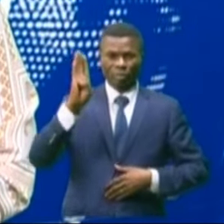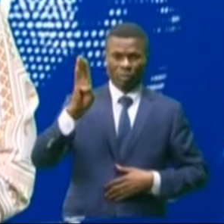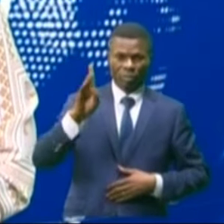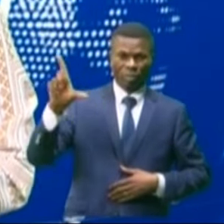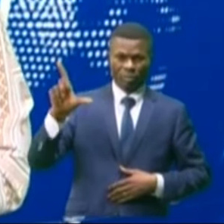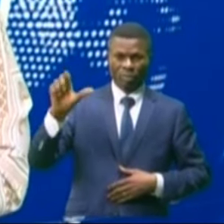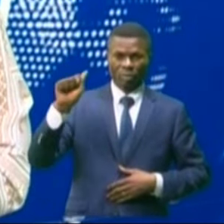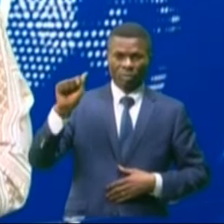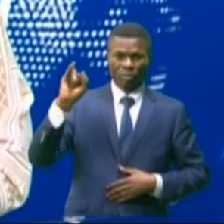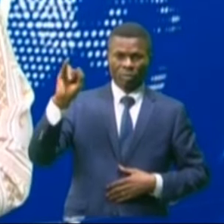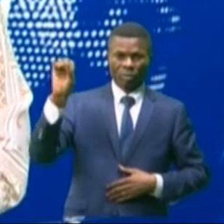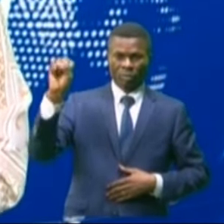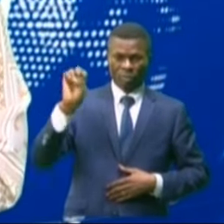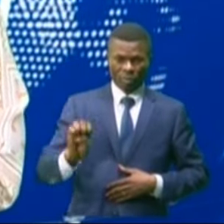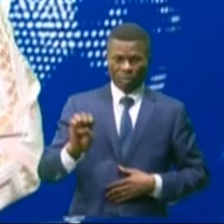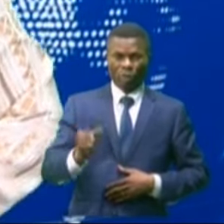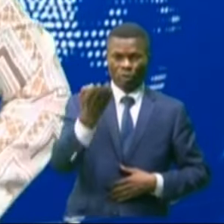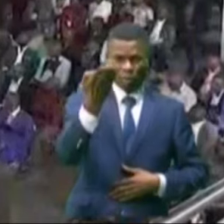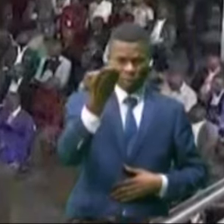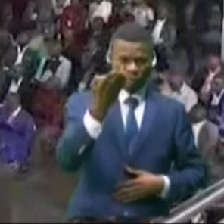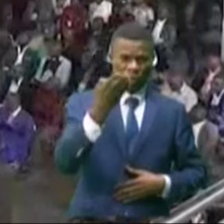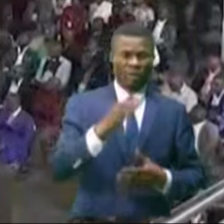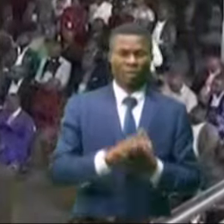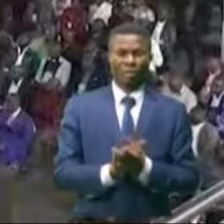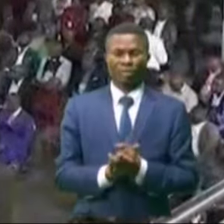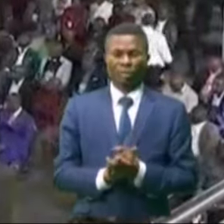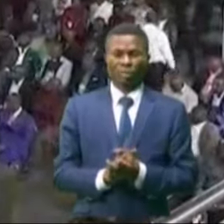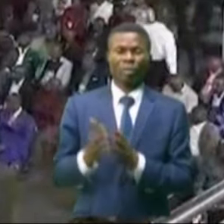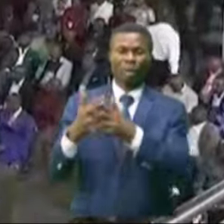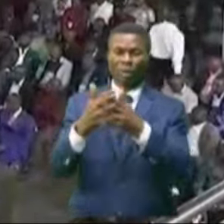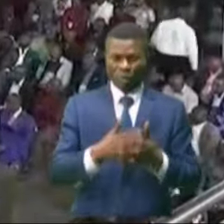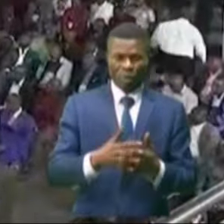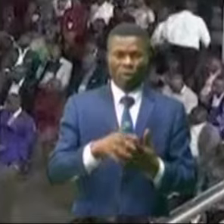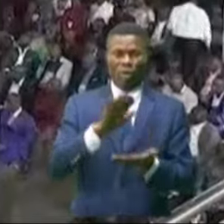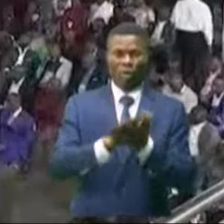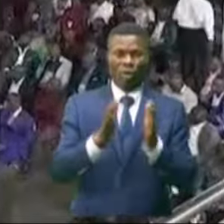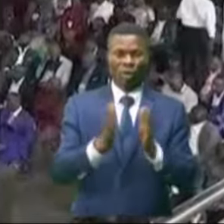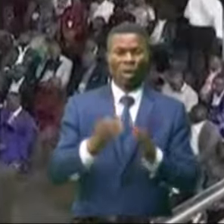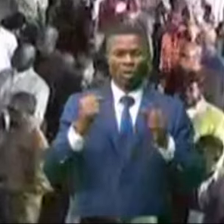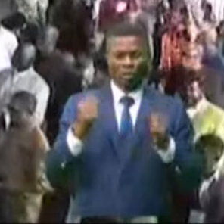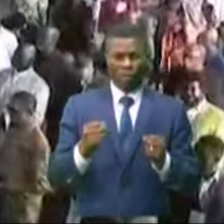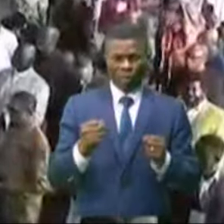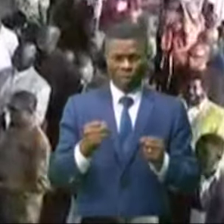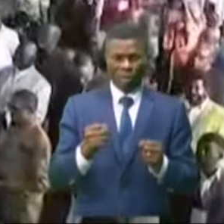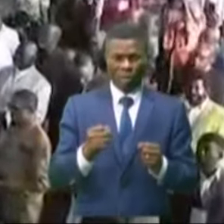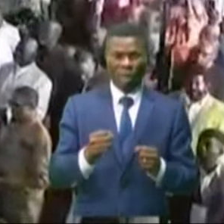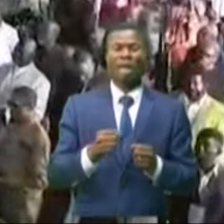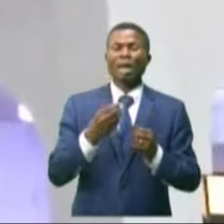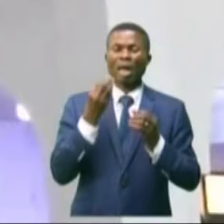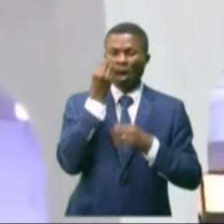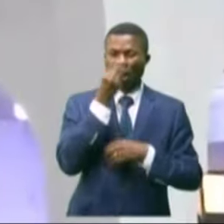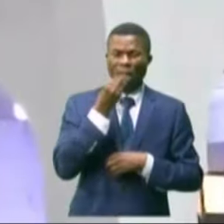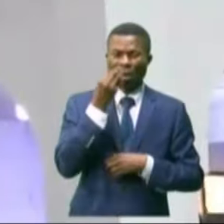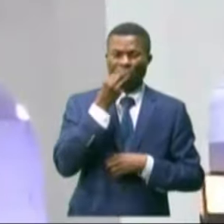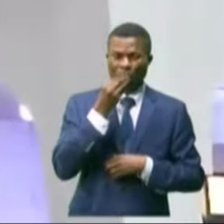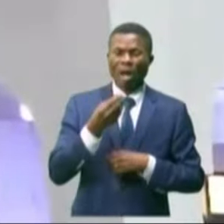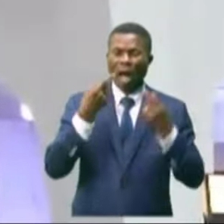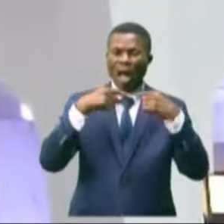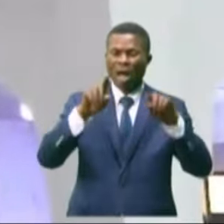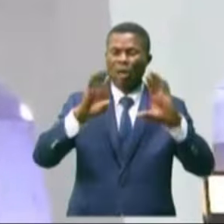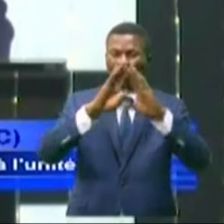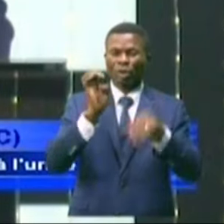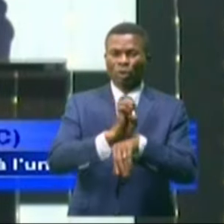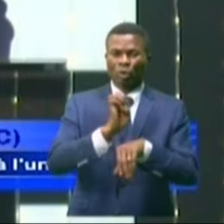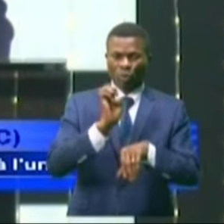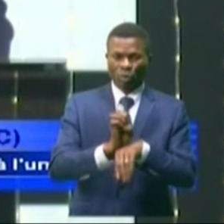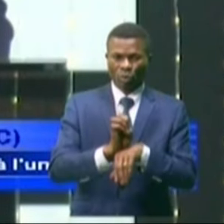Moké. Reportage Rodé Panda. Ensemble, nous sommes plus forts, c'est les mots d'ordre lancés par toutes les églises du